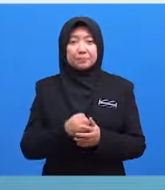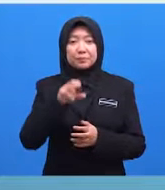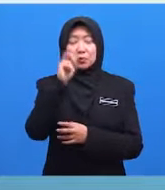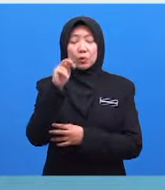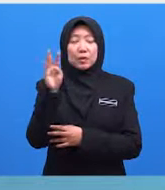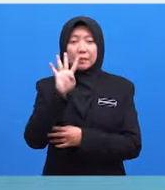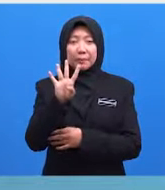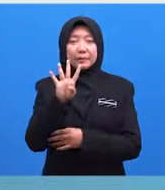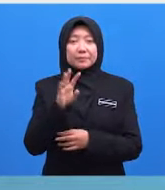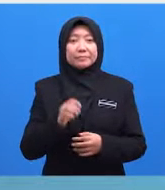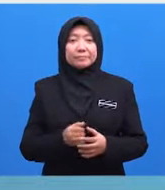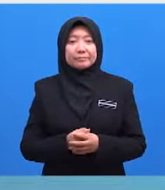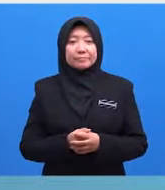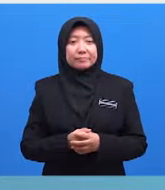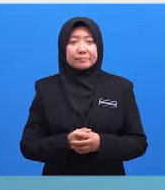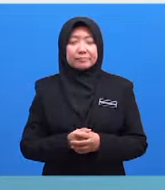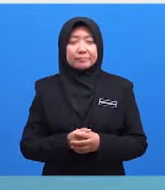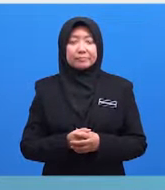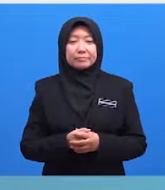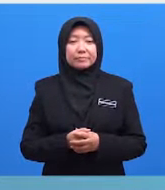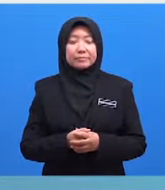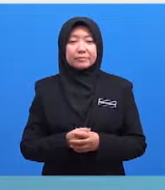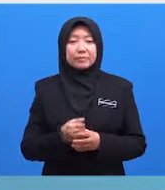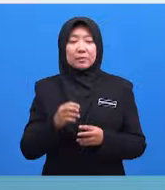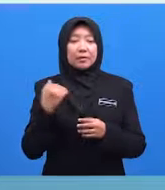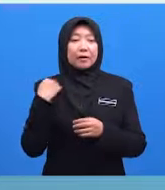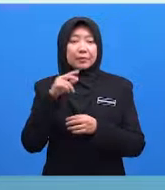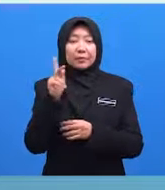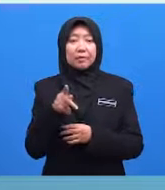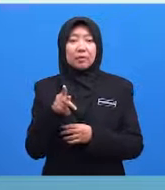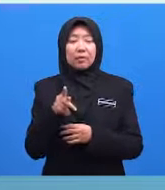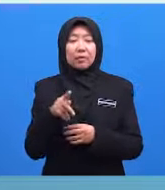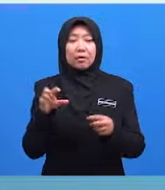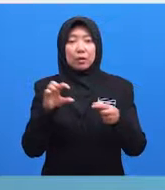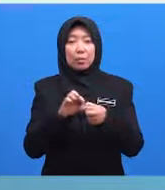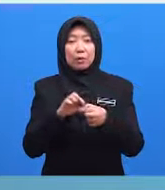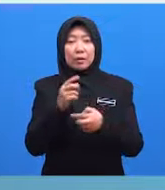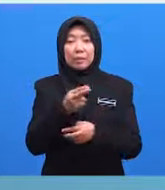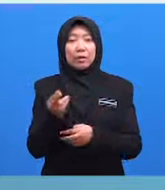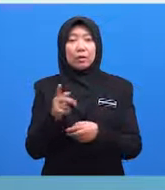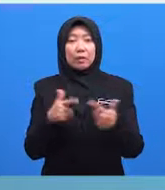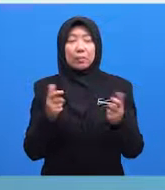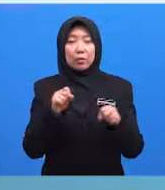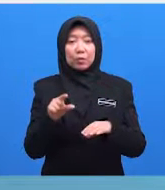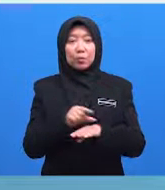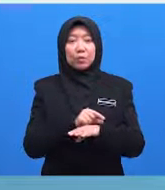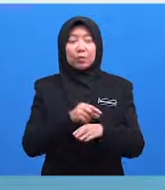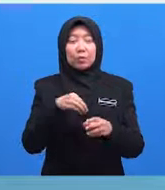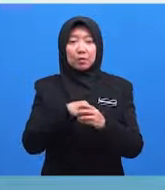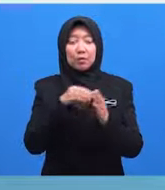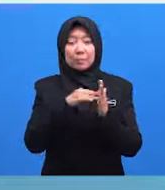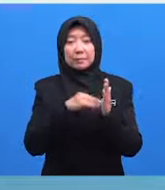Soalan keempat, adakah gabungan bahan lain boleh digunakan di dalam resepi